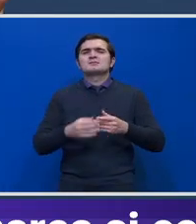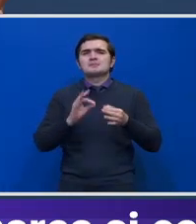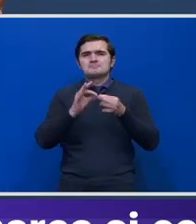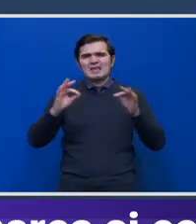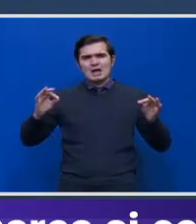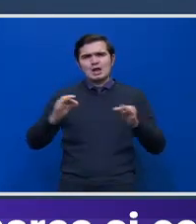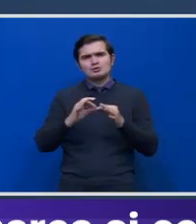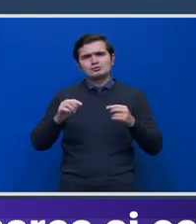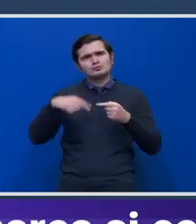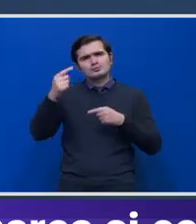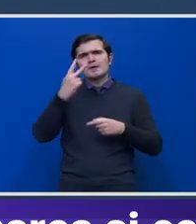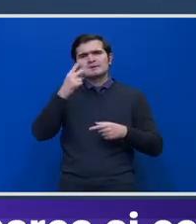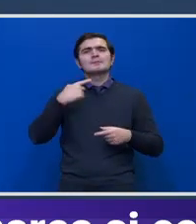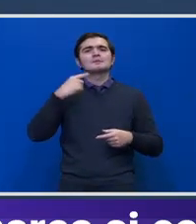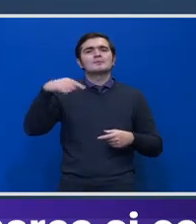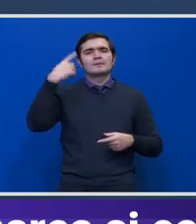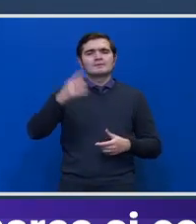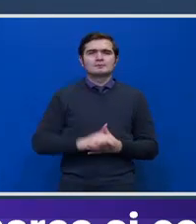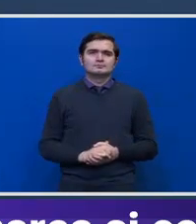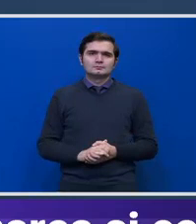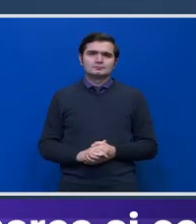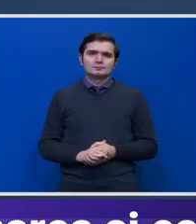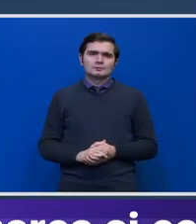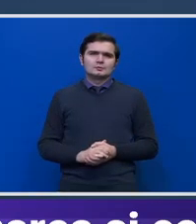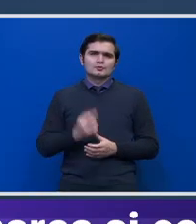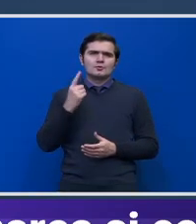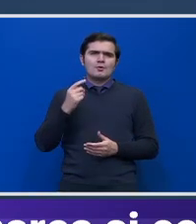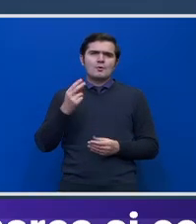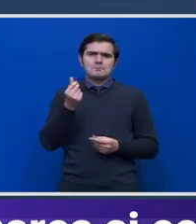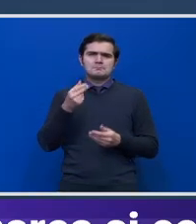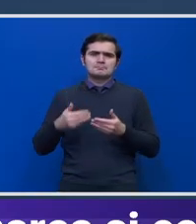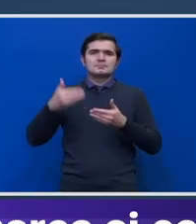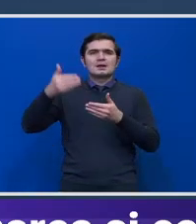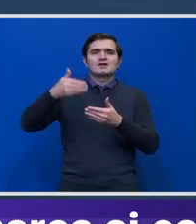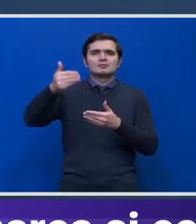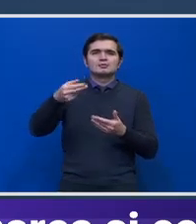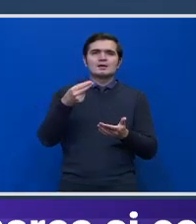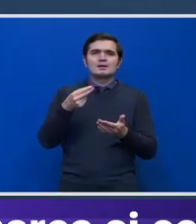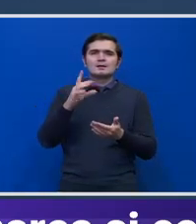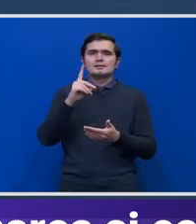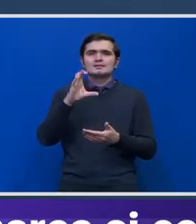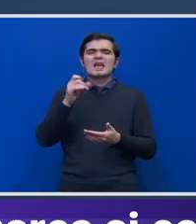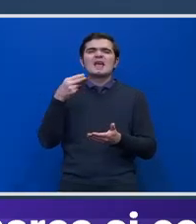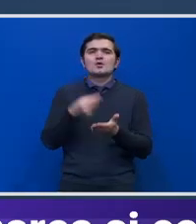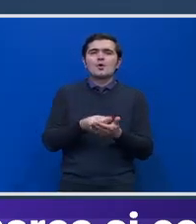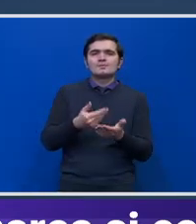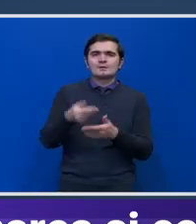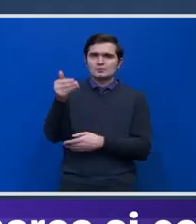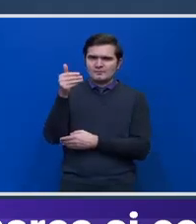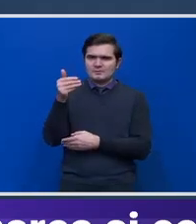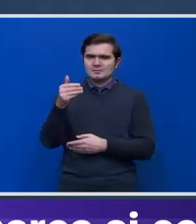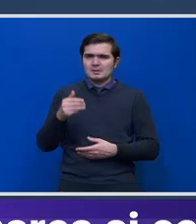apoi o să vedeți săptămâna viitoare. Și vreo tranșă de decontări către furnizori referitor la acest mecanism a fost făcută deci până noi, momentul noi acesta?